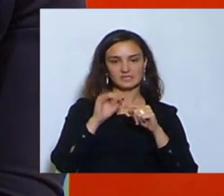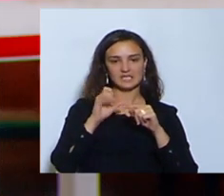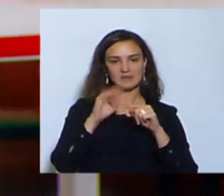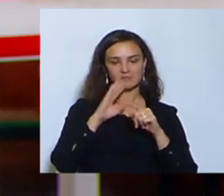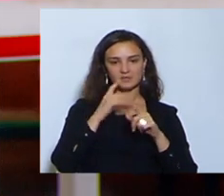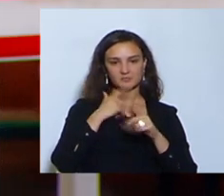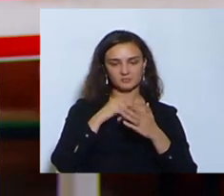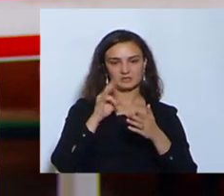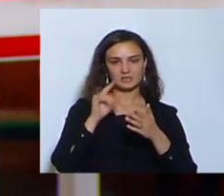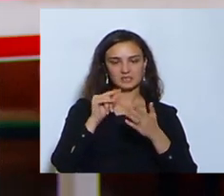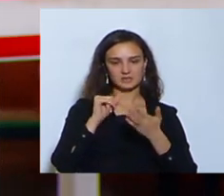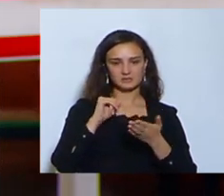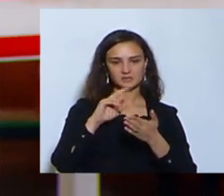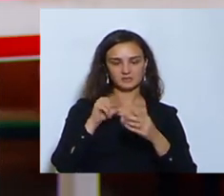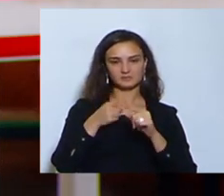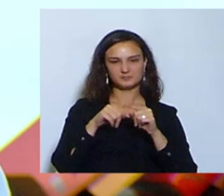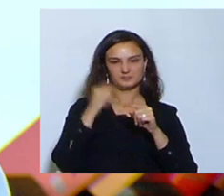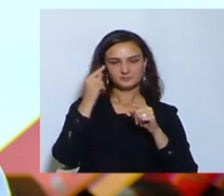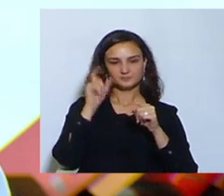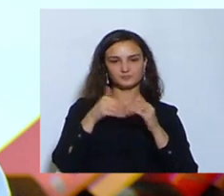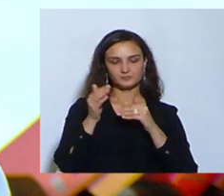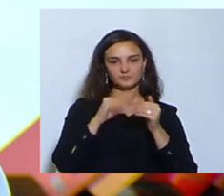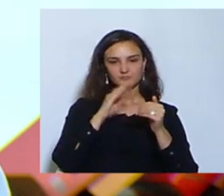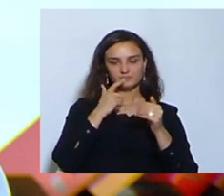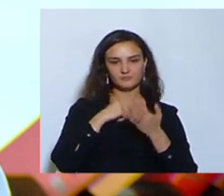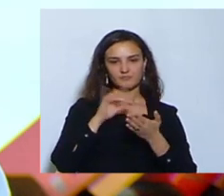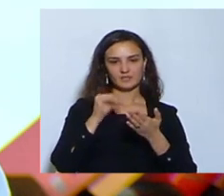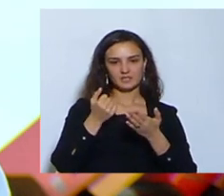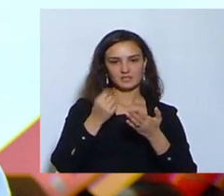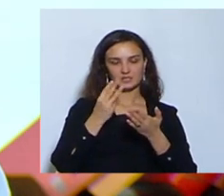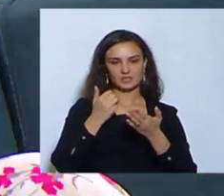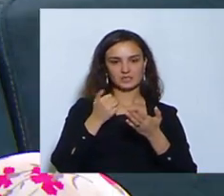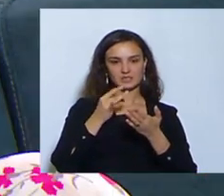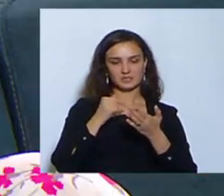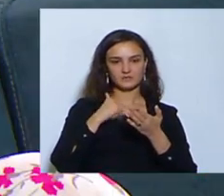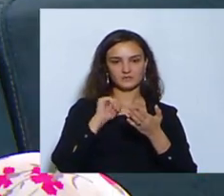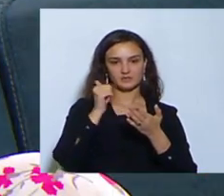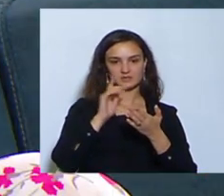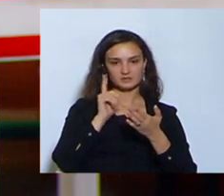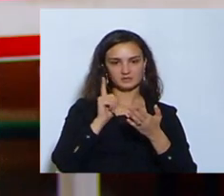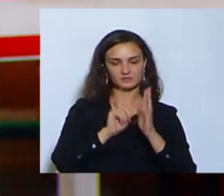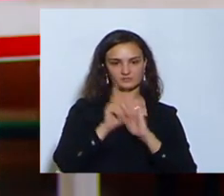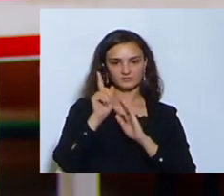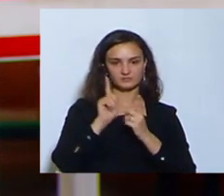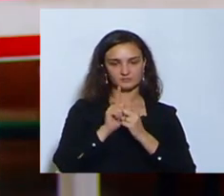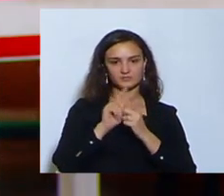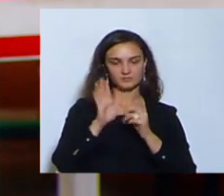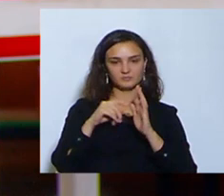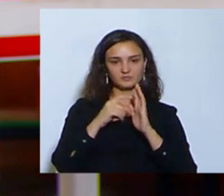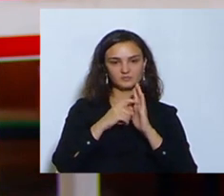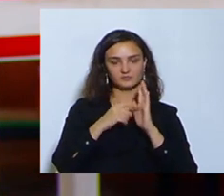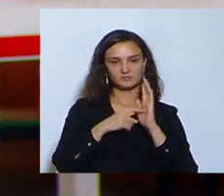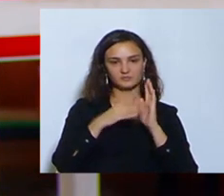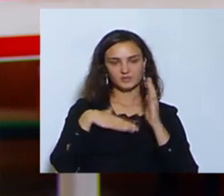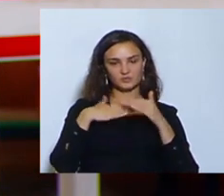ფსიქოთერაპევტი ქალბატონი ნათია კუჭუხიძე და ფსიქოლოგი პროფესორი ქალბატონი ია შეღრელაძე. ჩვენ ერთმანეთს ხვალდილით შევხვდებით და გავარკვევთ, უნდა გვიხაროდეს